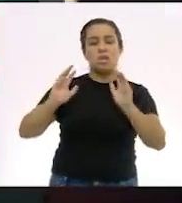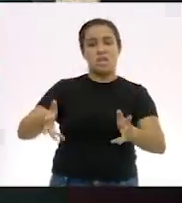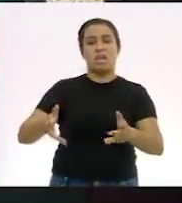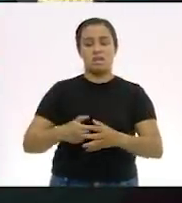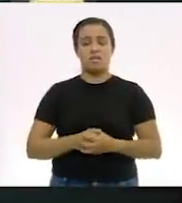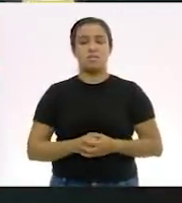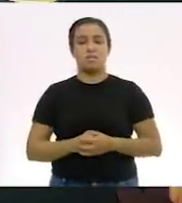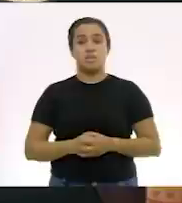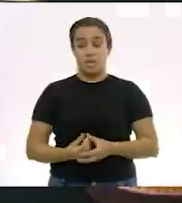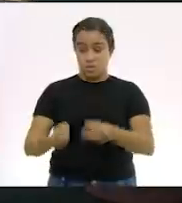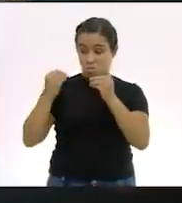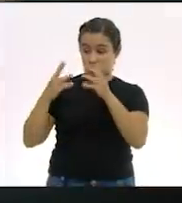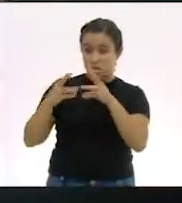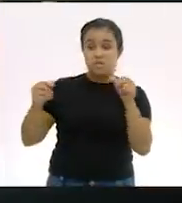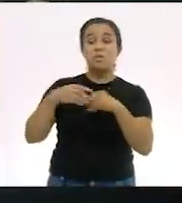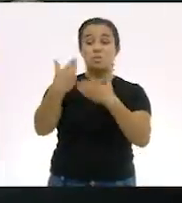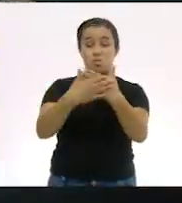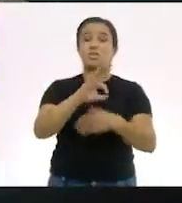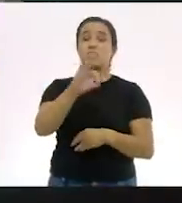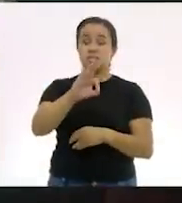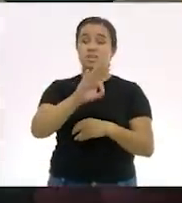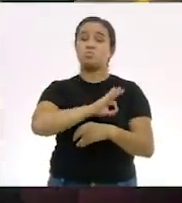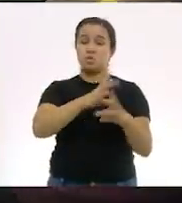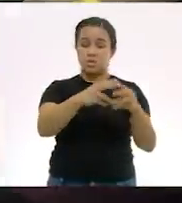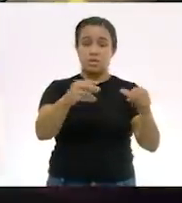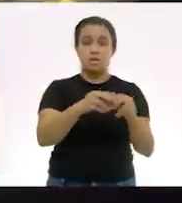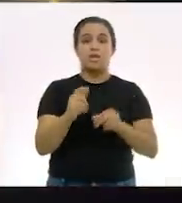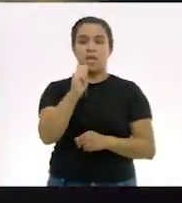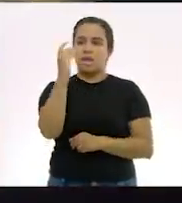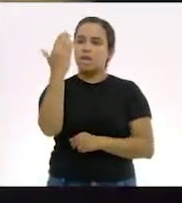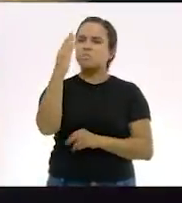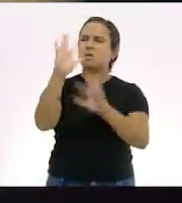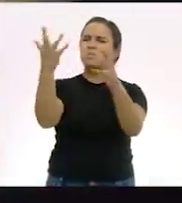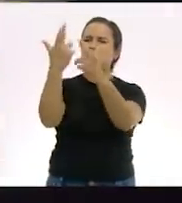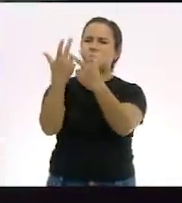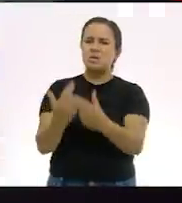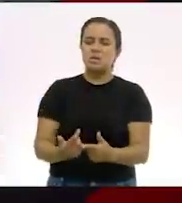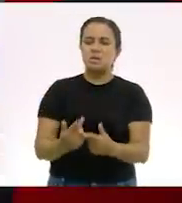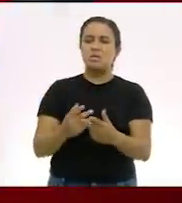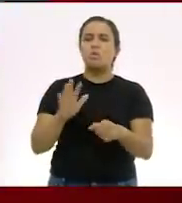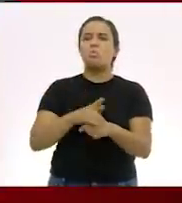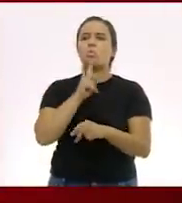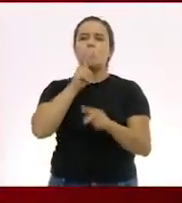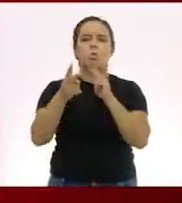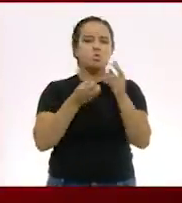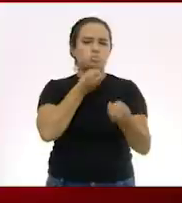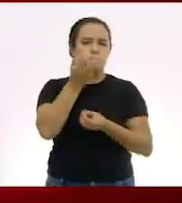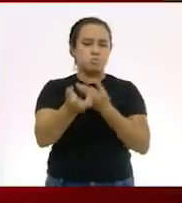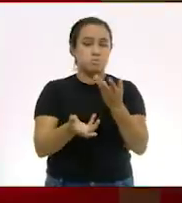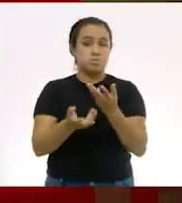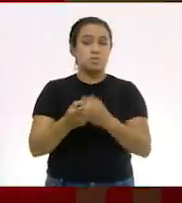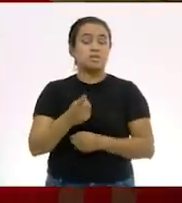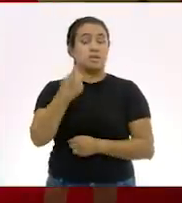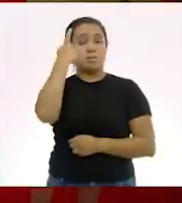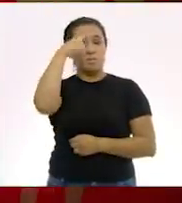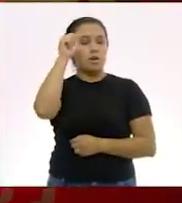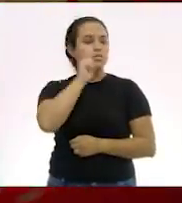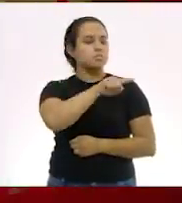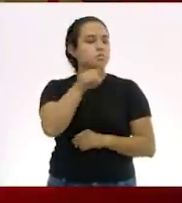tlatolca manali. Mis tlachiatis. Pampa te machilis tlamantli ten santo teco hueli quichiwa. Cuantlen quichiwa mas igual